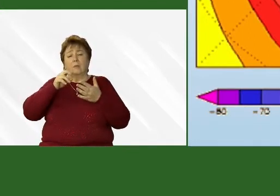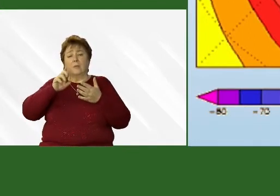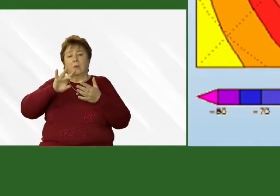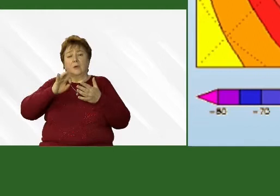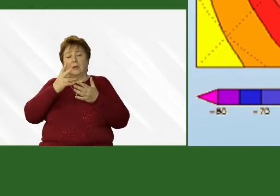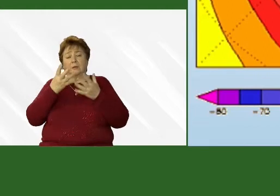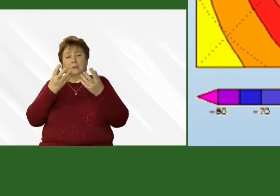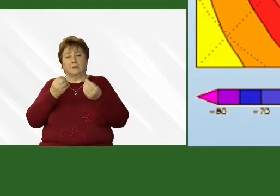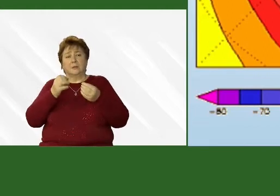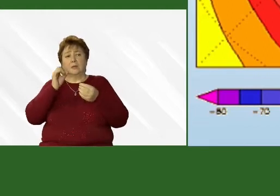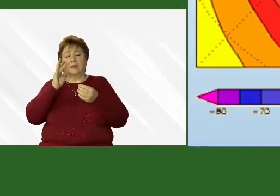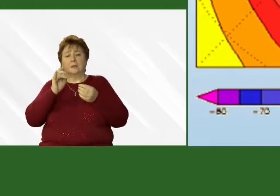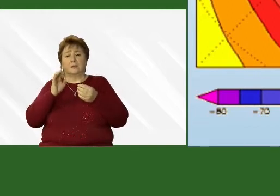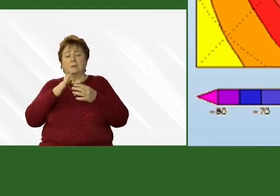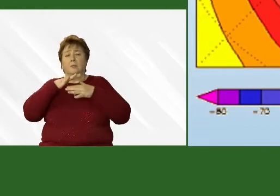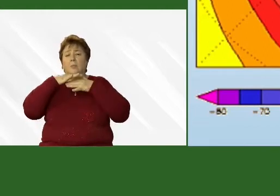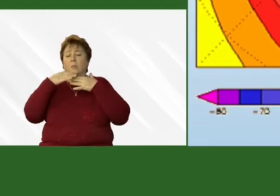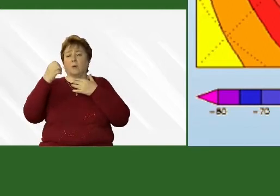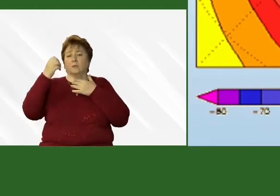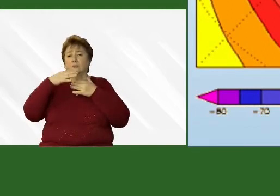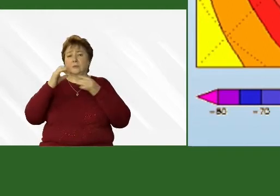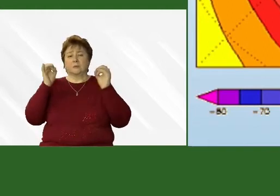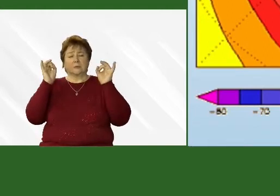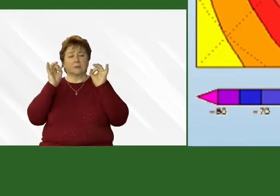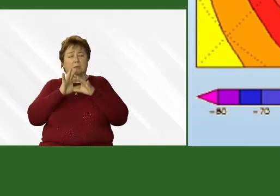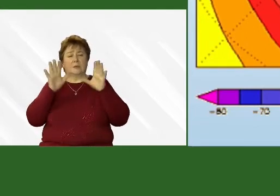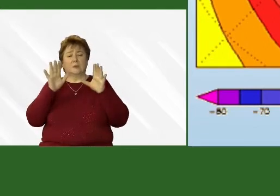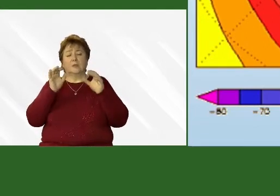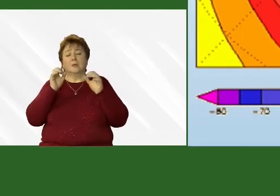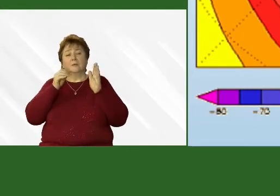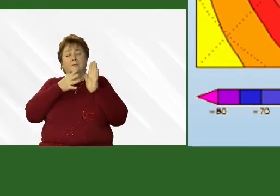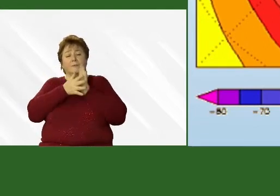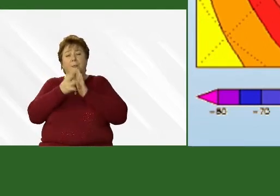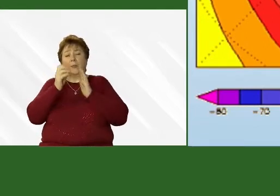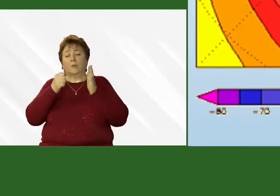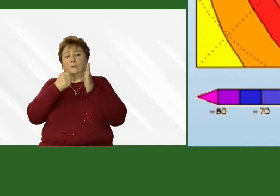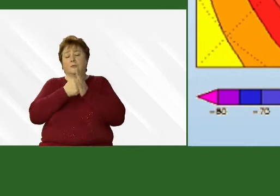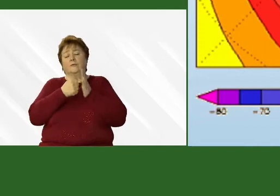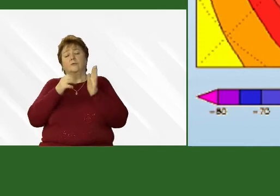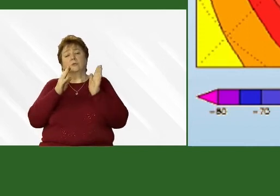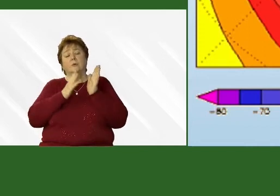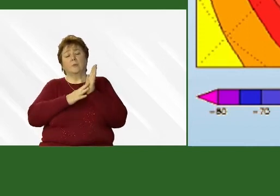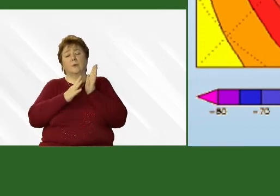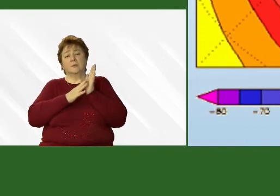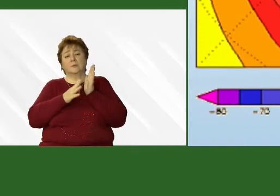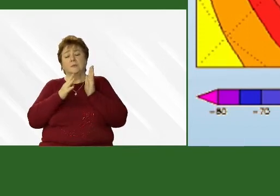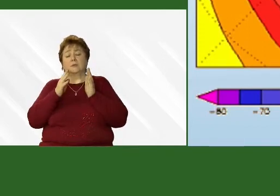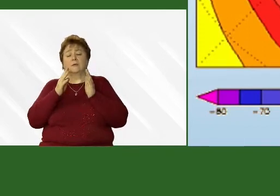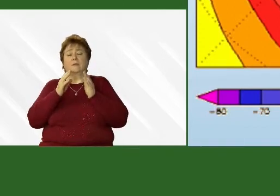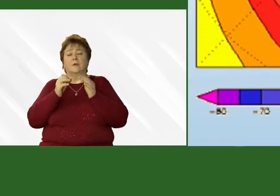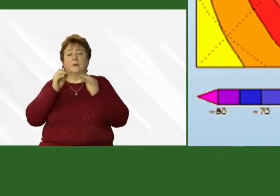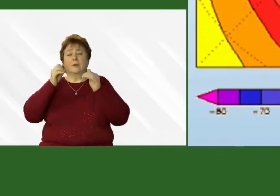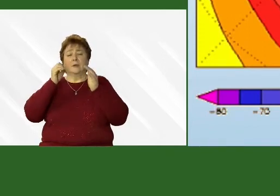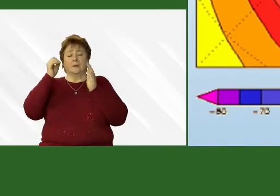дня Антарктида получает много солнечной радиации, но до 90% ее отражается ледяной